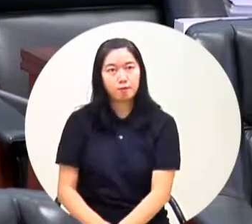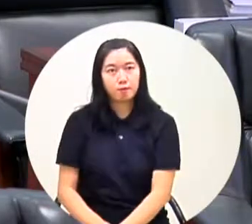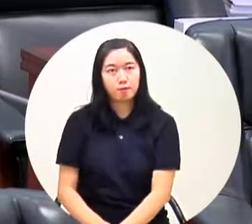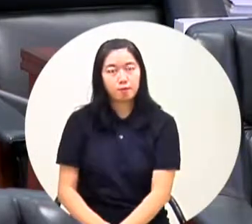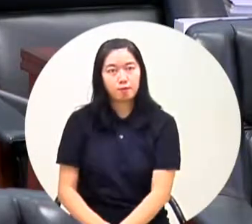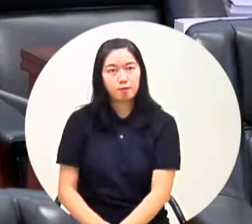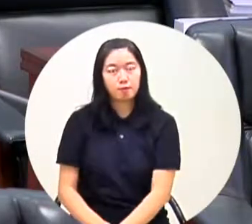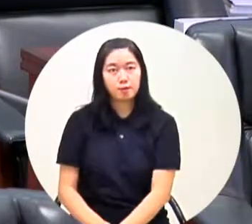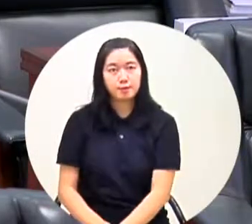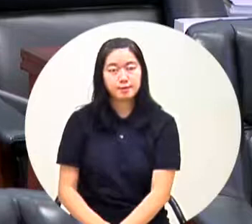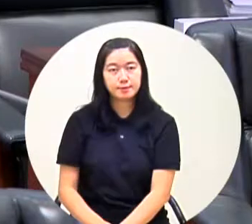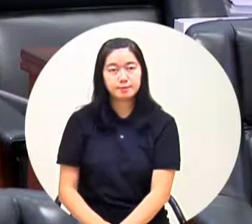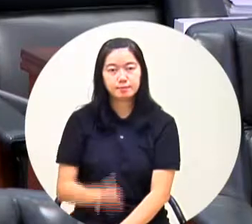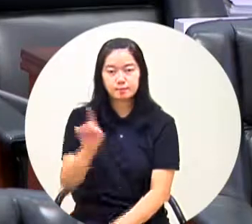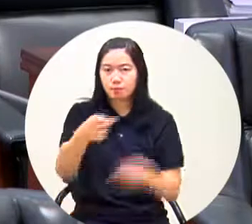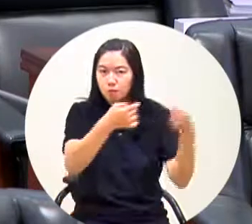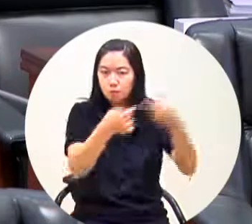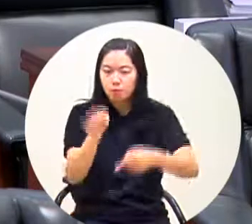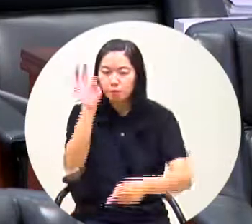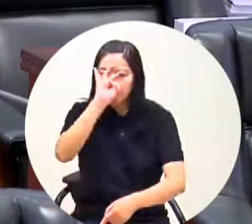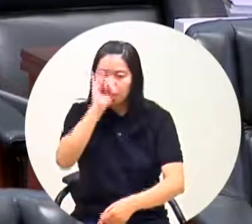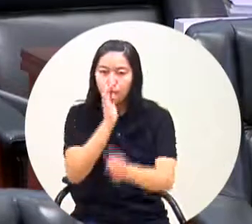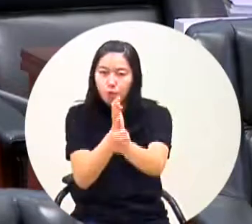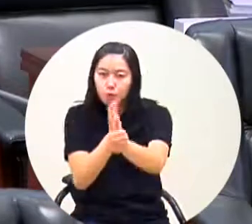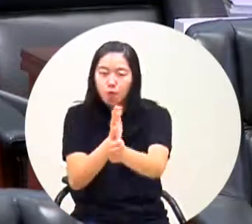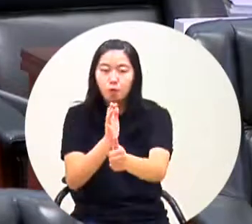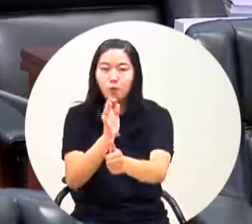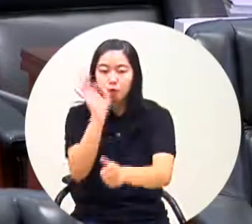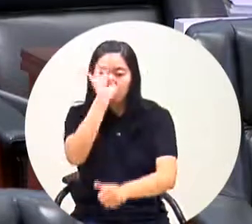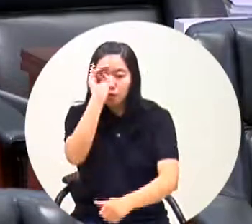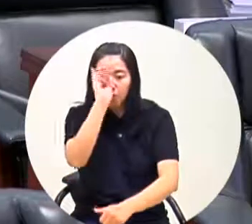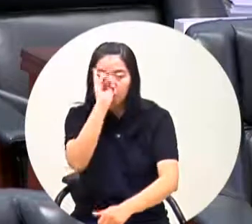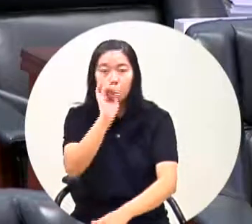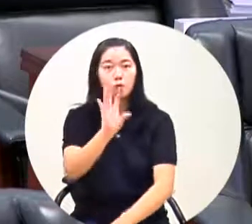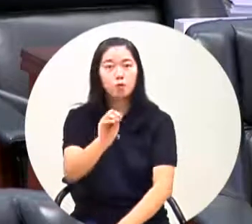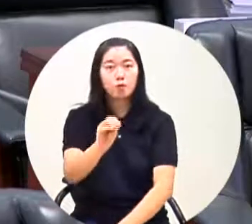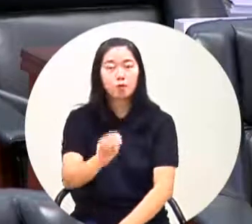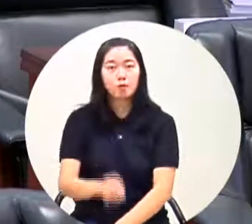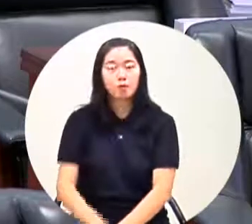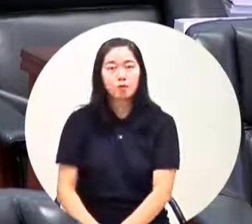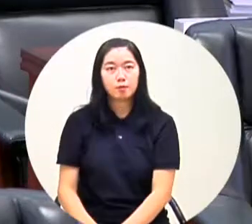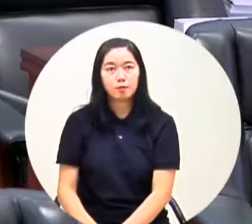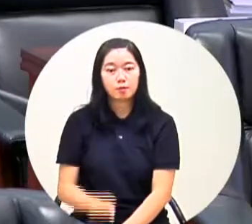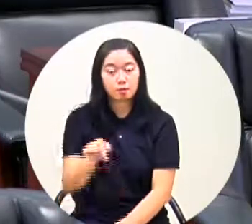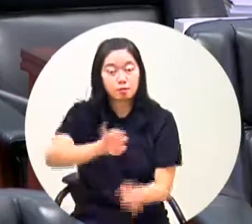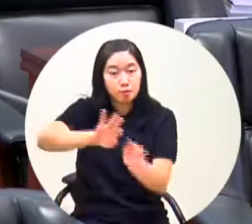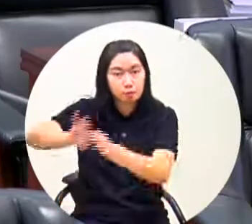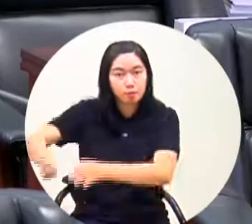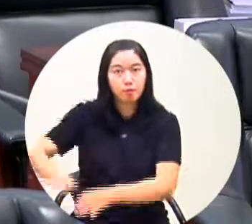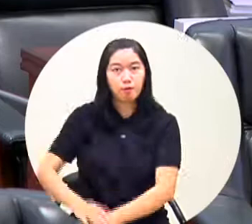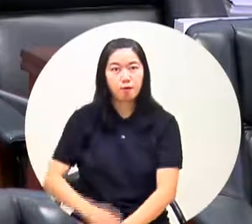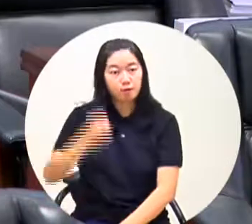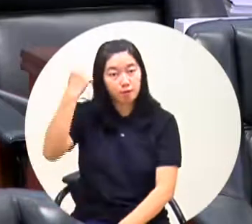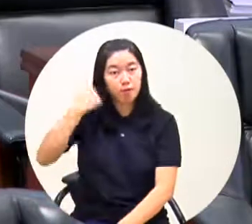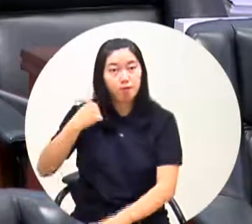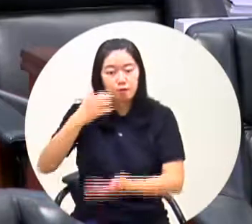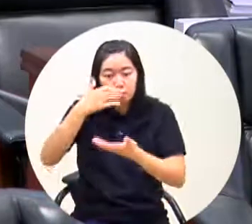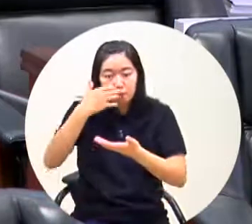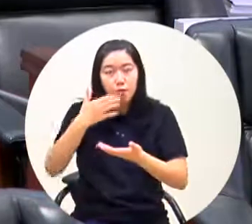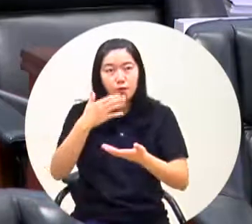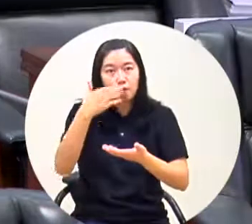在查核去追踪电话我们的早餐店跟菜市